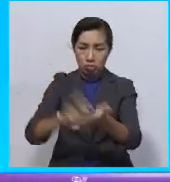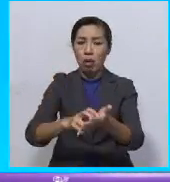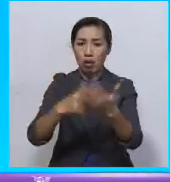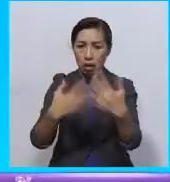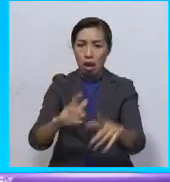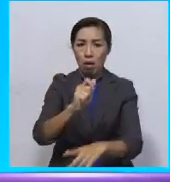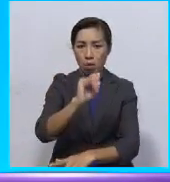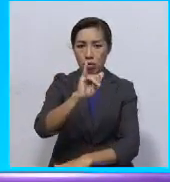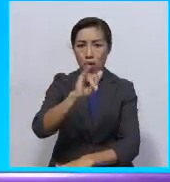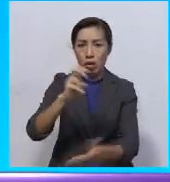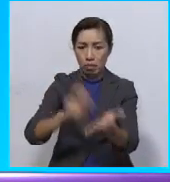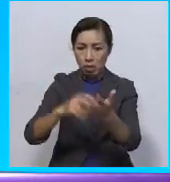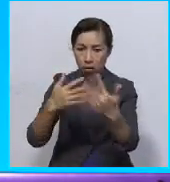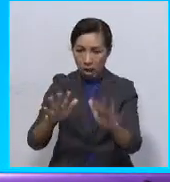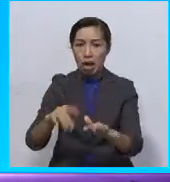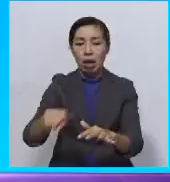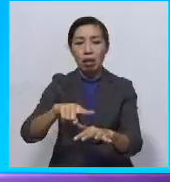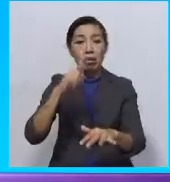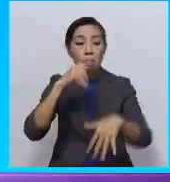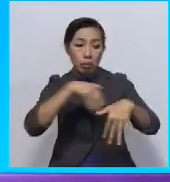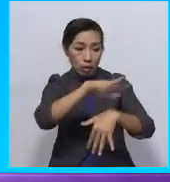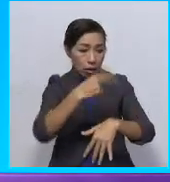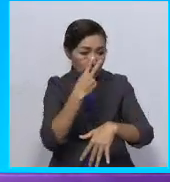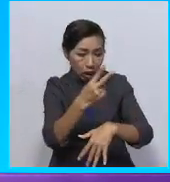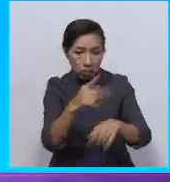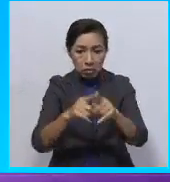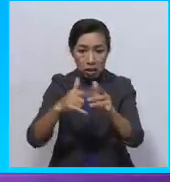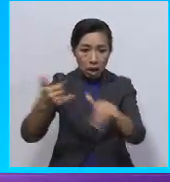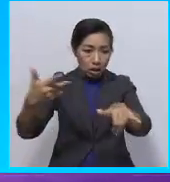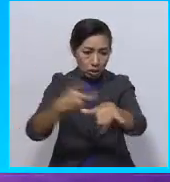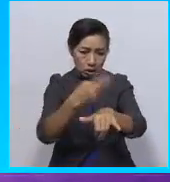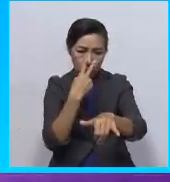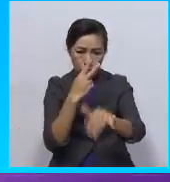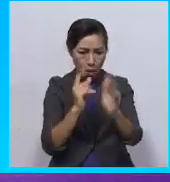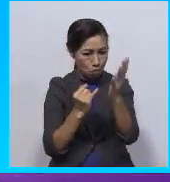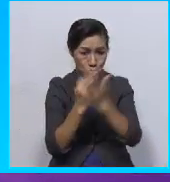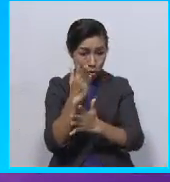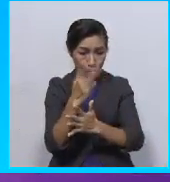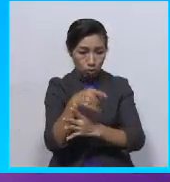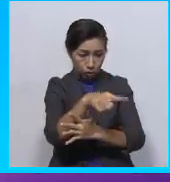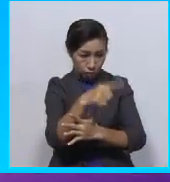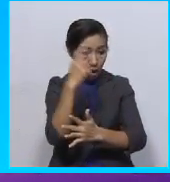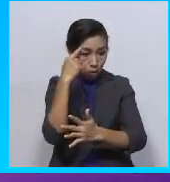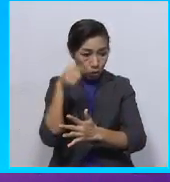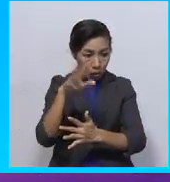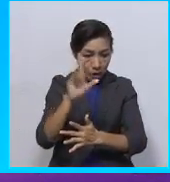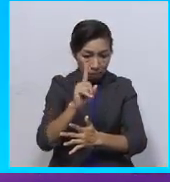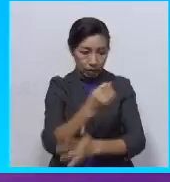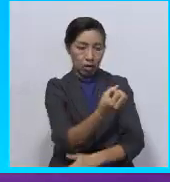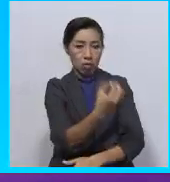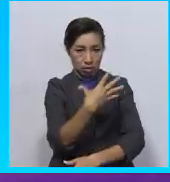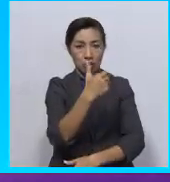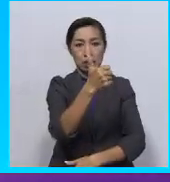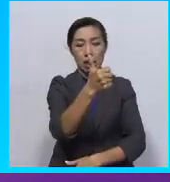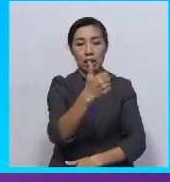ารและยาแต่ถ้าหากว่าพี่น้องประชาชนนะคะไปเจอแหล่งการฉีดวัคซีนที่ไม่ถูกต้องก็ถ้าเกิดว่าสืบทราบได้นะคะก็สามารถที่จะร้